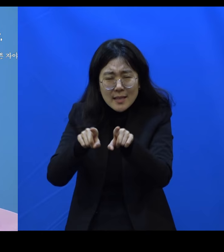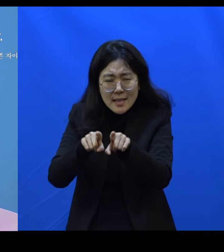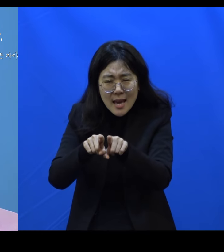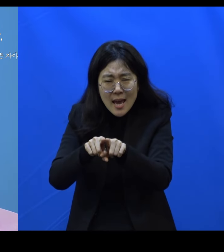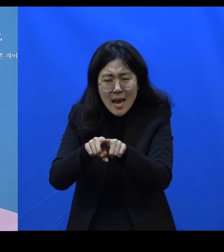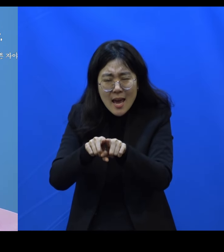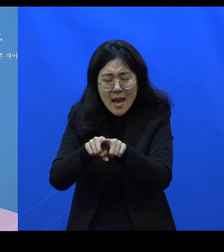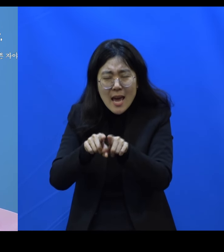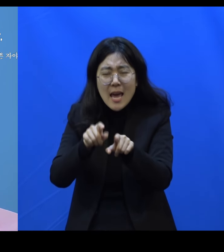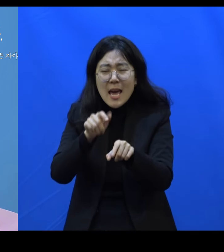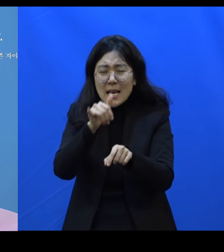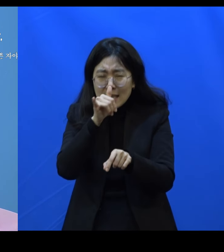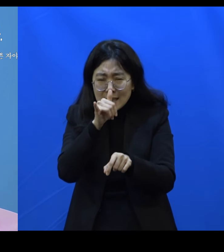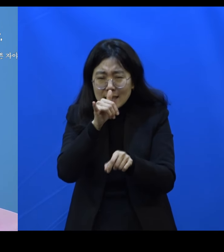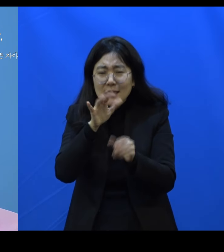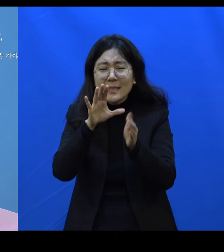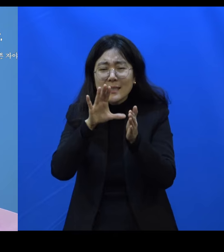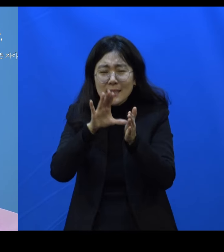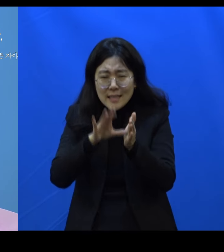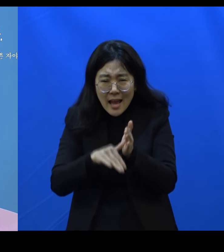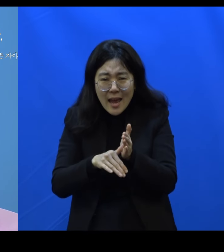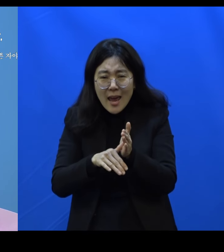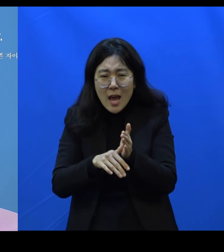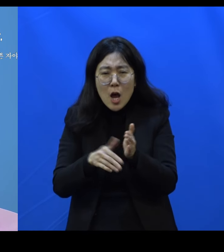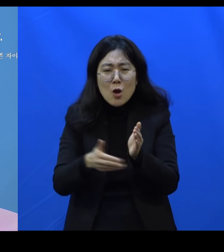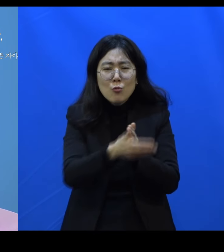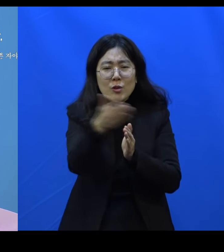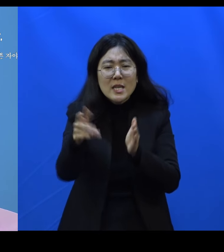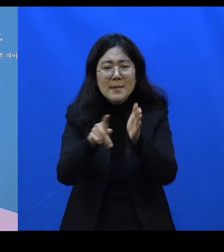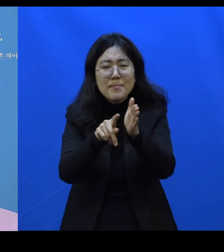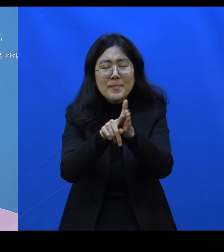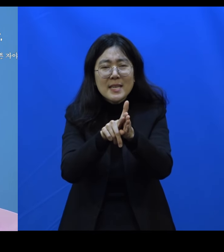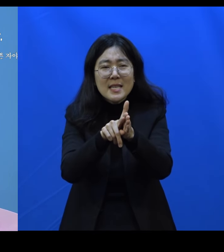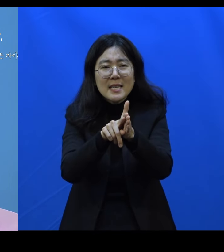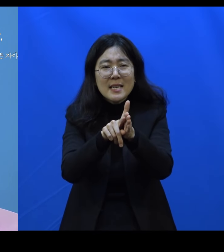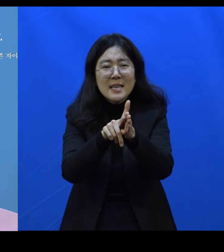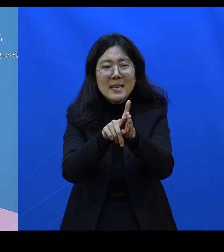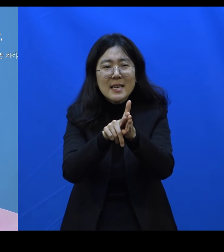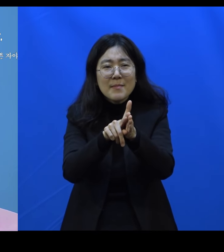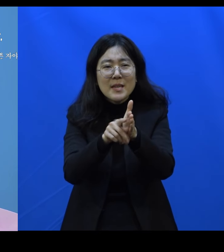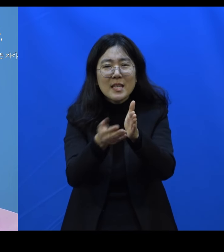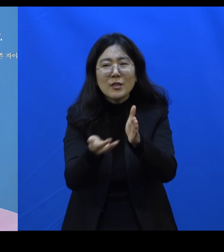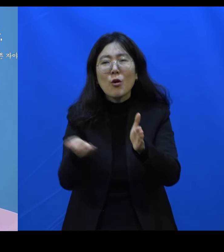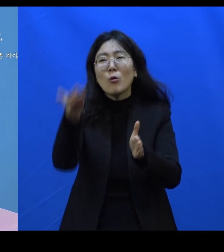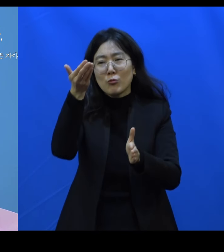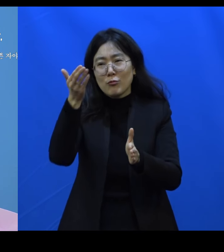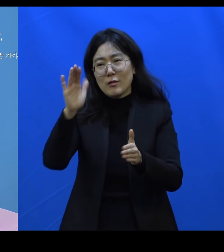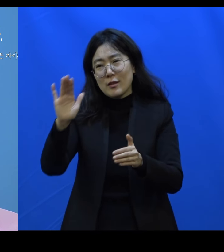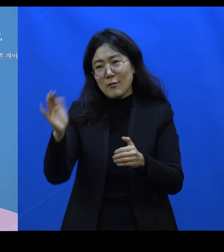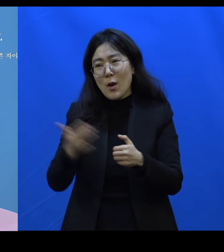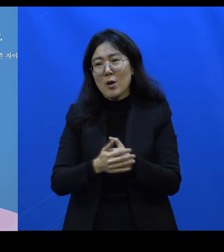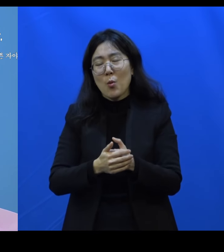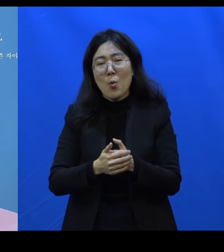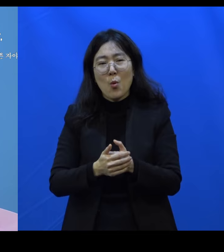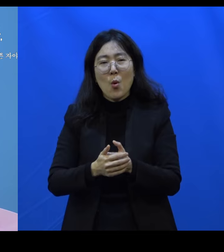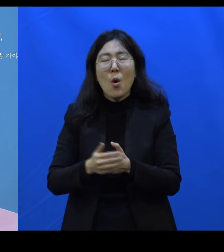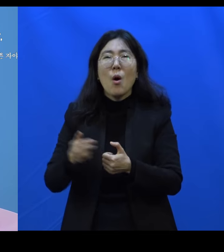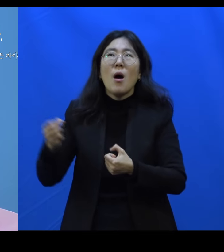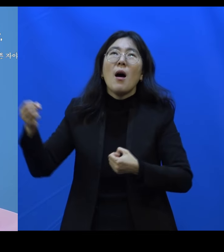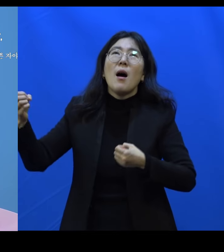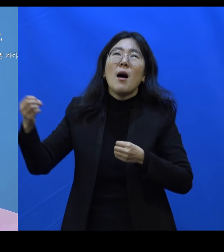단계로 나왔다는 겁니다. 이때 우리는 영적인 안정감을 누리게 됩니다. 하나님과의